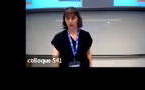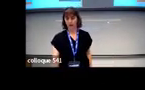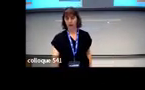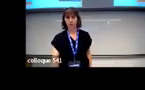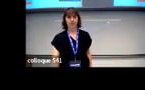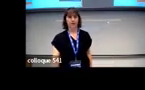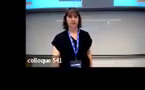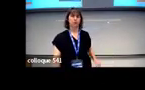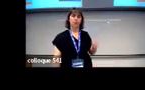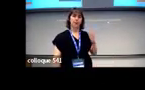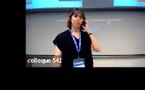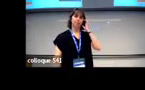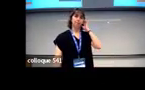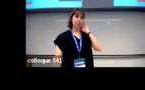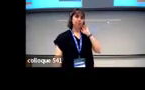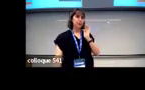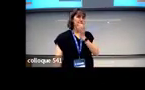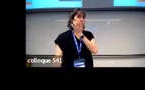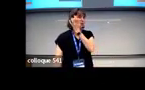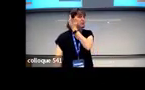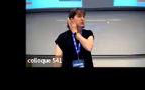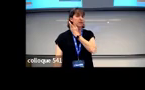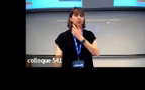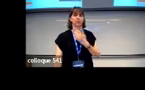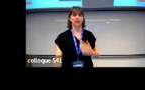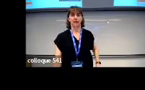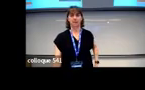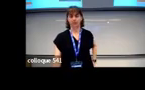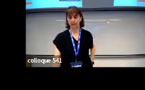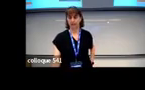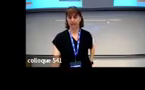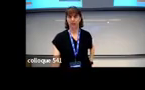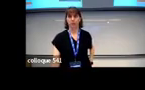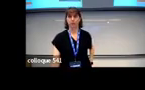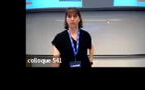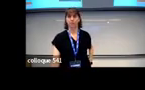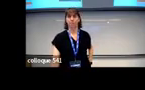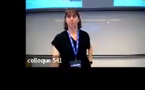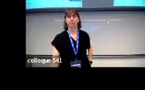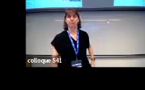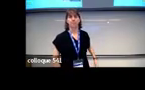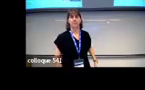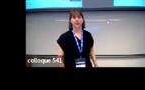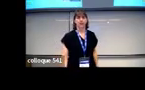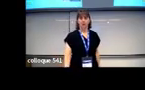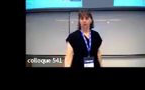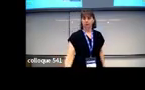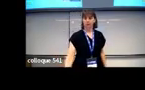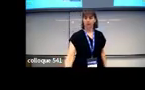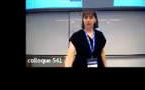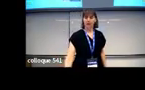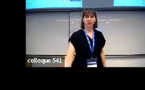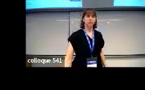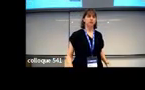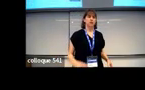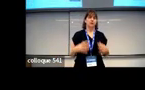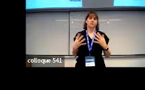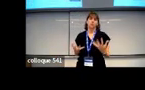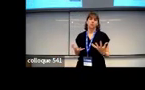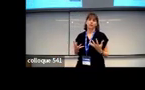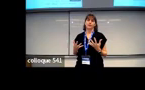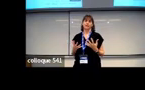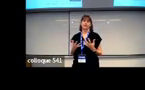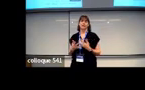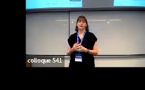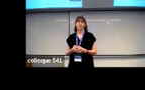donc réutilisation... pas d'utilisation commerciale, partage dans les mêmes conditions. Donc, la chose que je